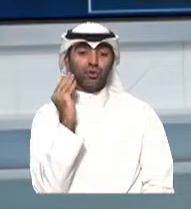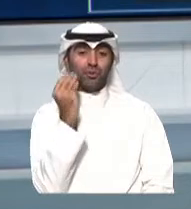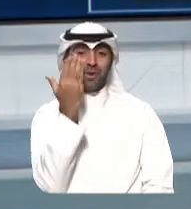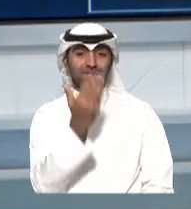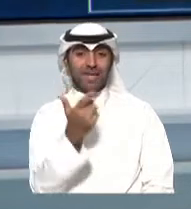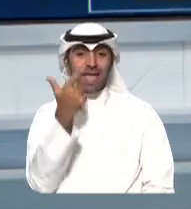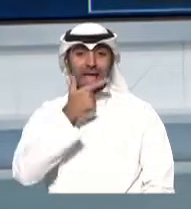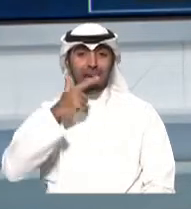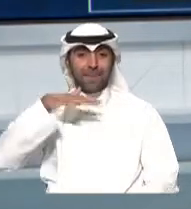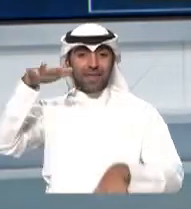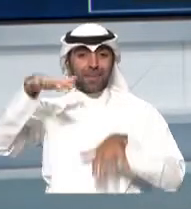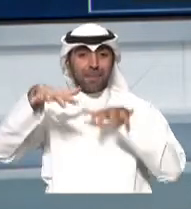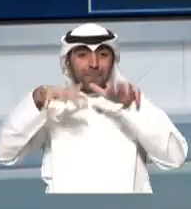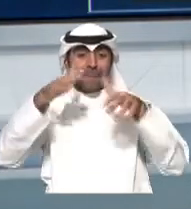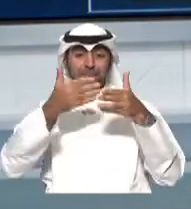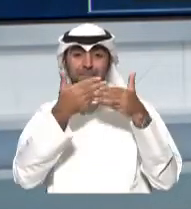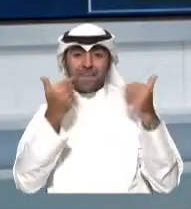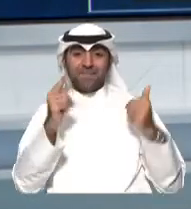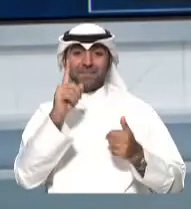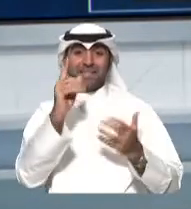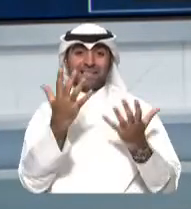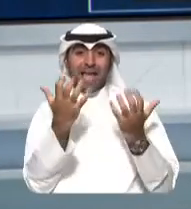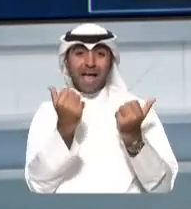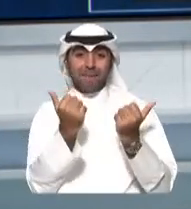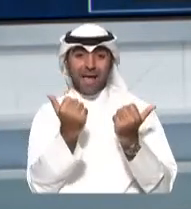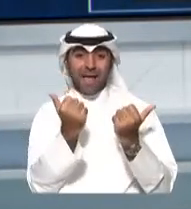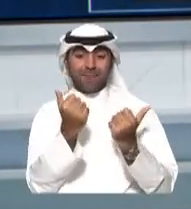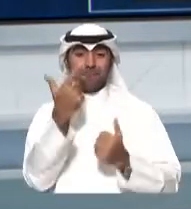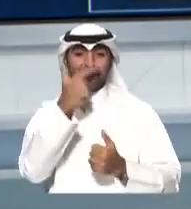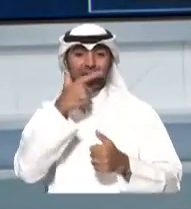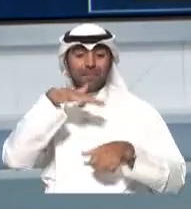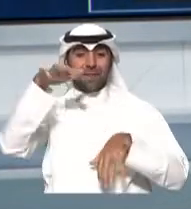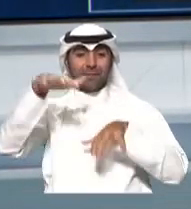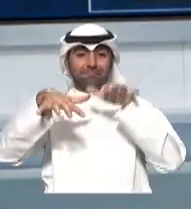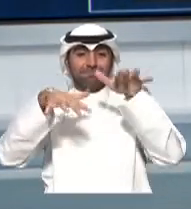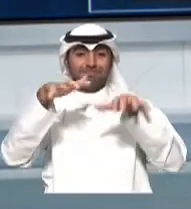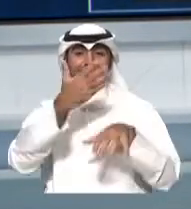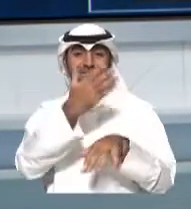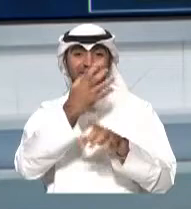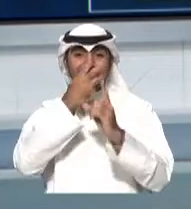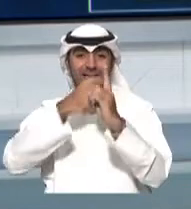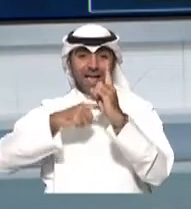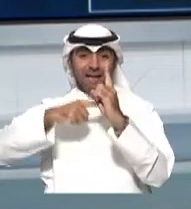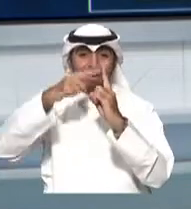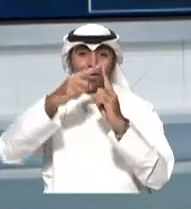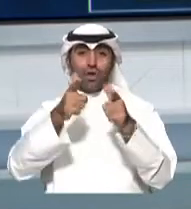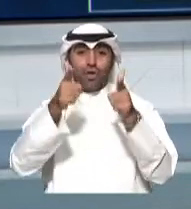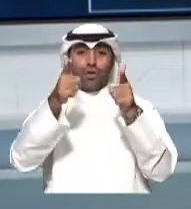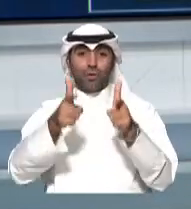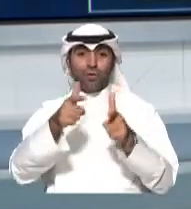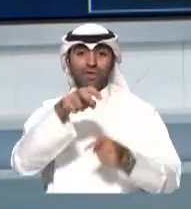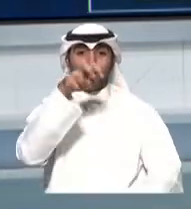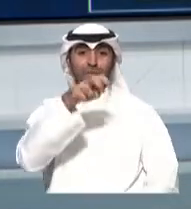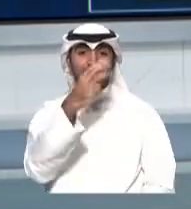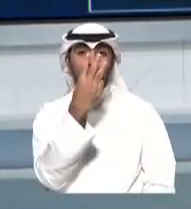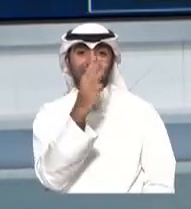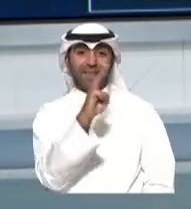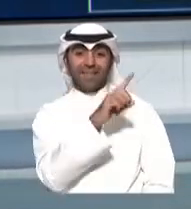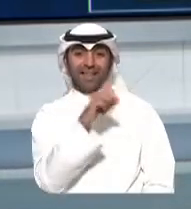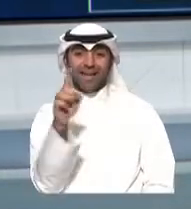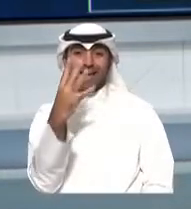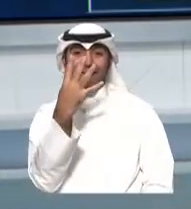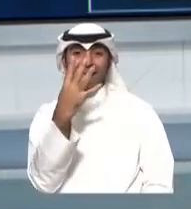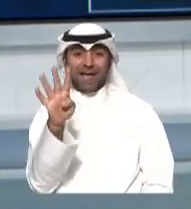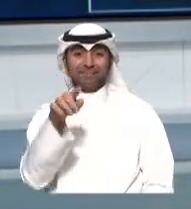أجواء حارة راح تستمر، درجات حرارة تتراوح ما بين 38 إلى 40، درجات الحرارة ما راح تتراجع عن 35 إلا